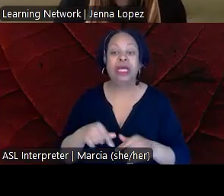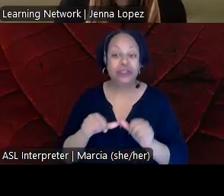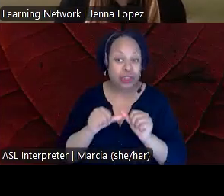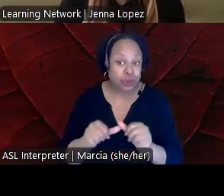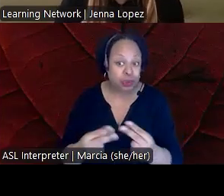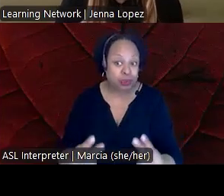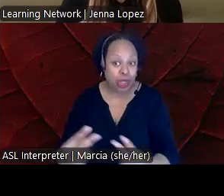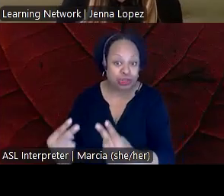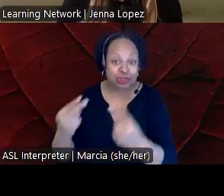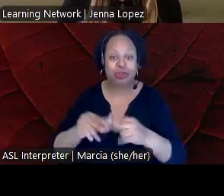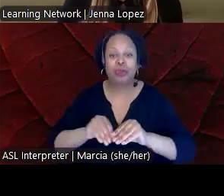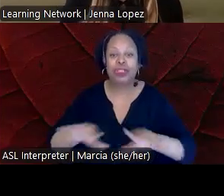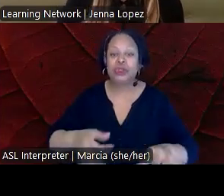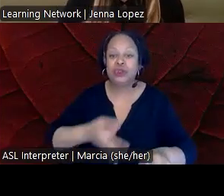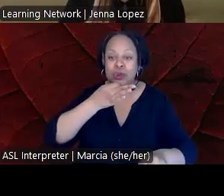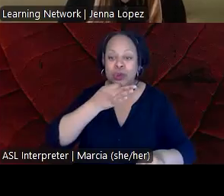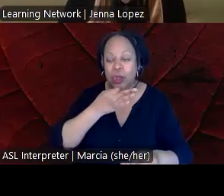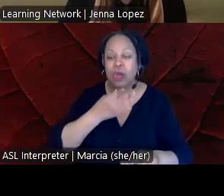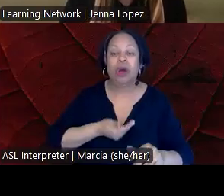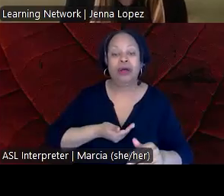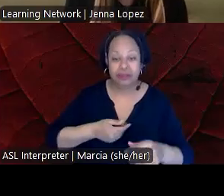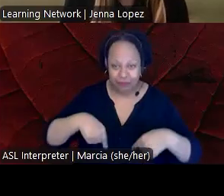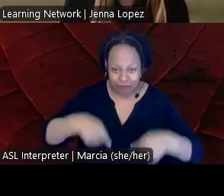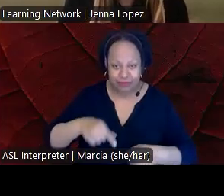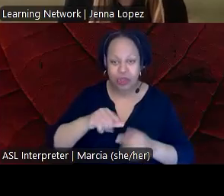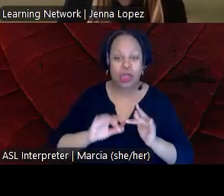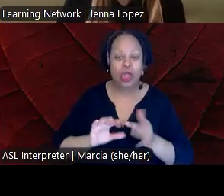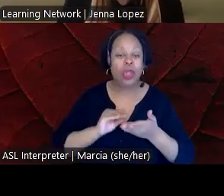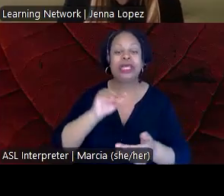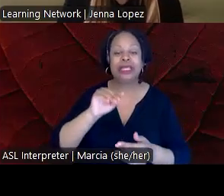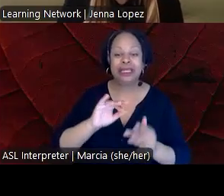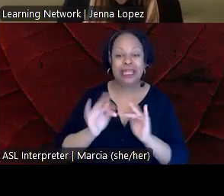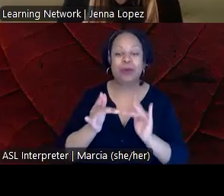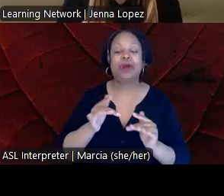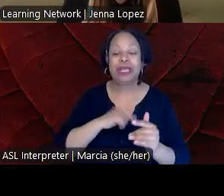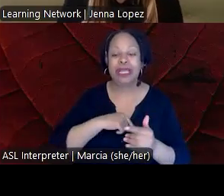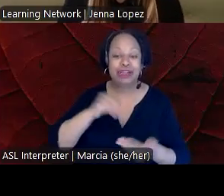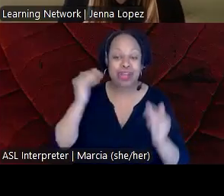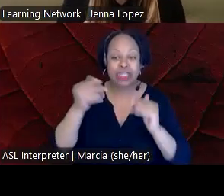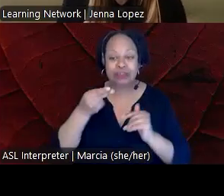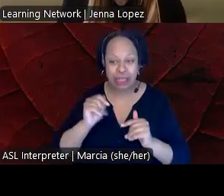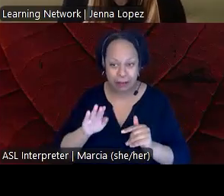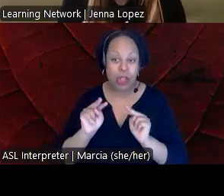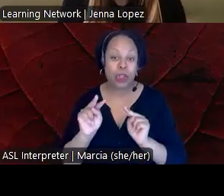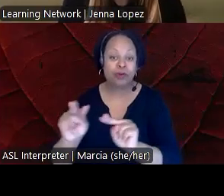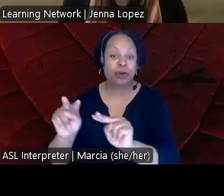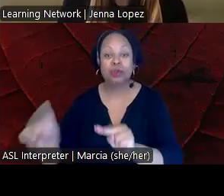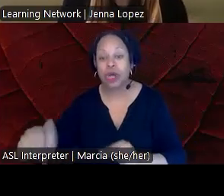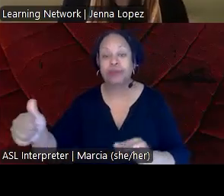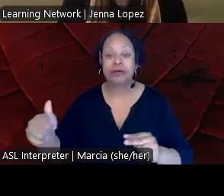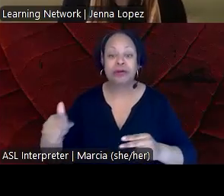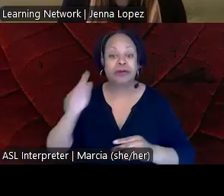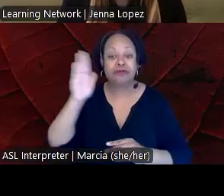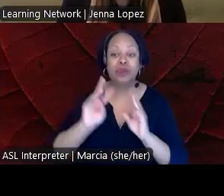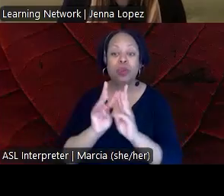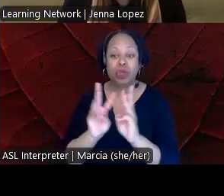Connaissance et du Learning Network, nous avons hâte de vous accueillir à nos webinaires événements à venir. Il y en aura un au mois d'avril. Veuillez